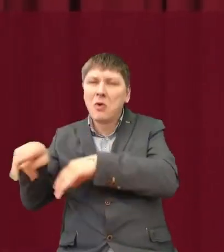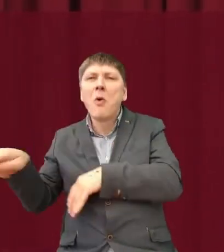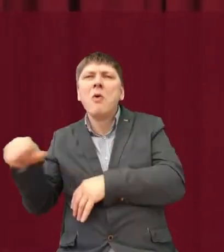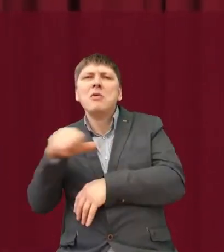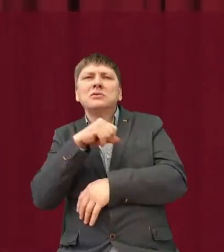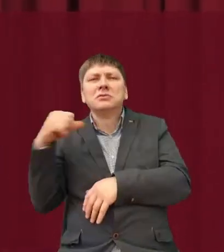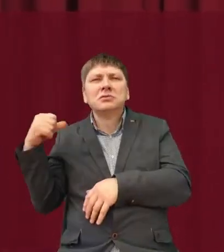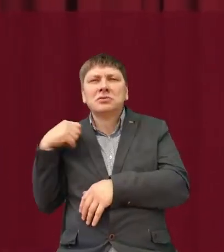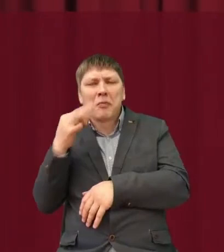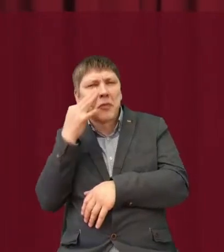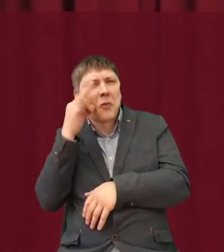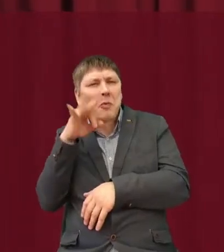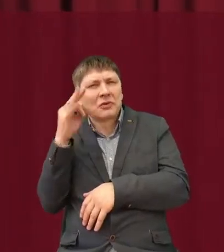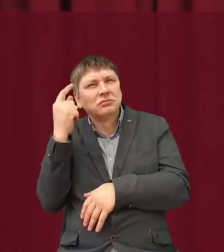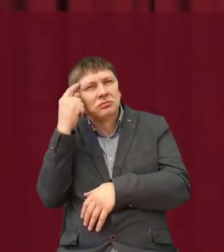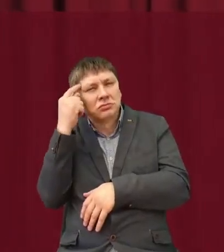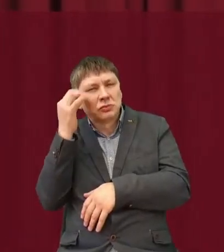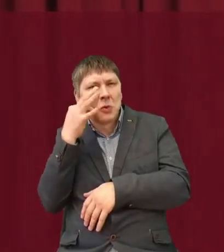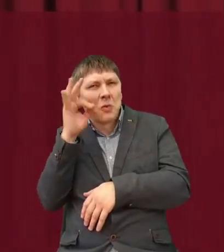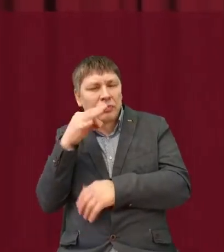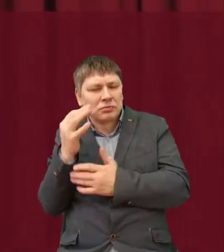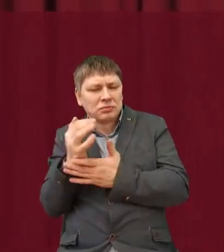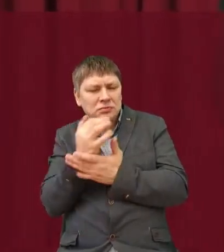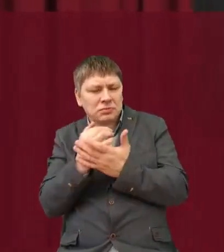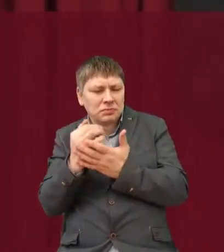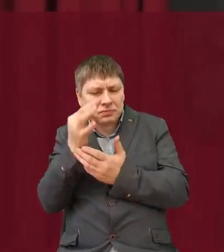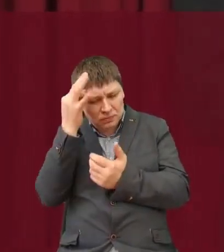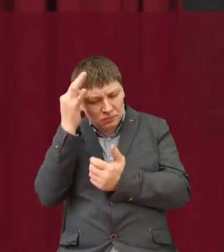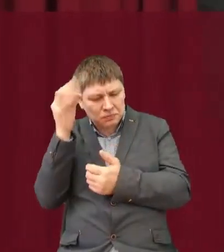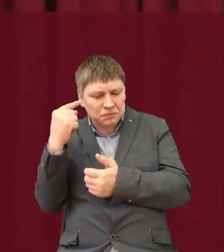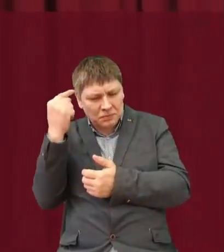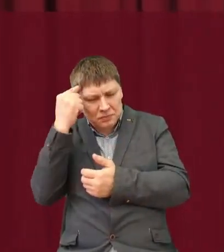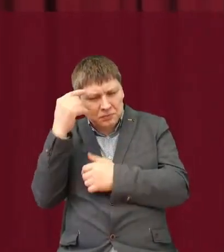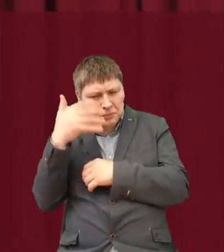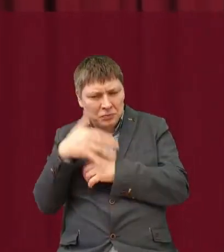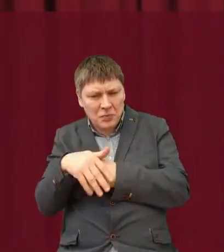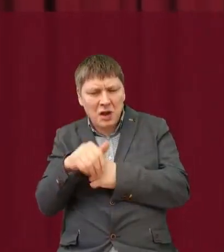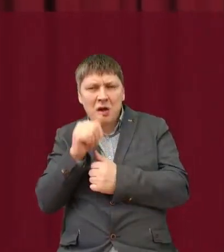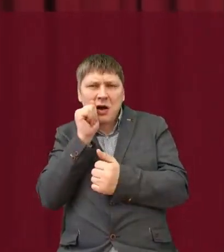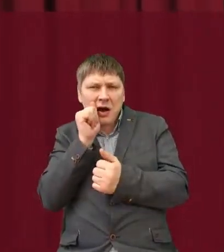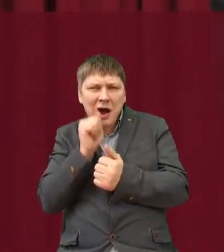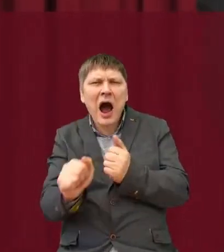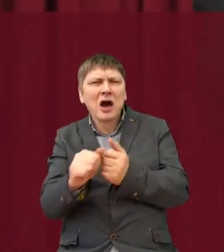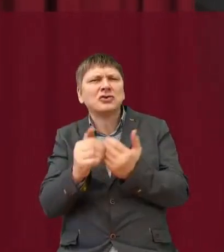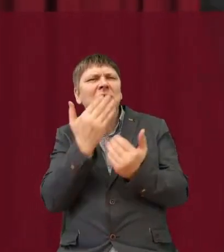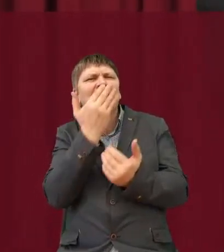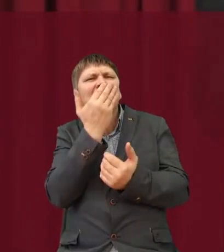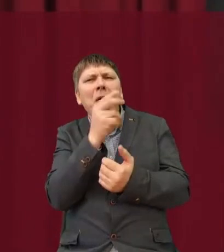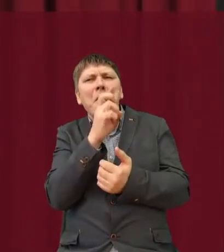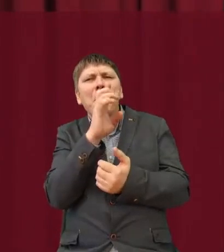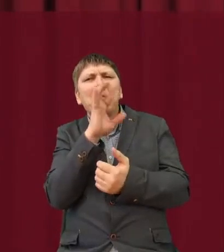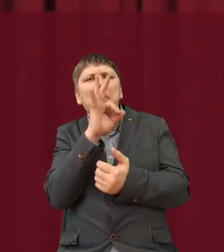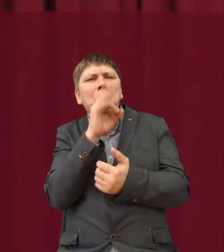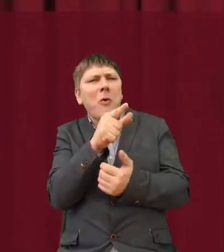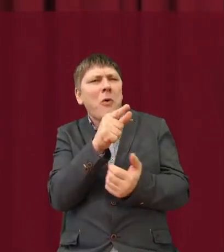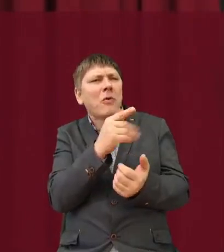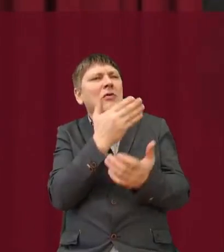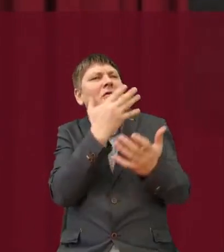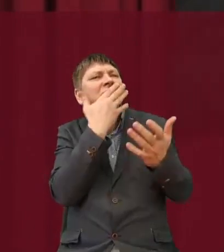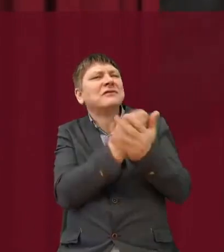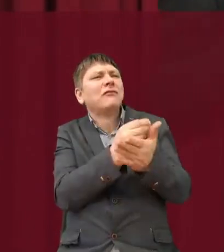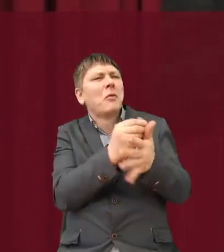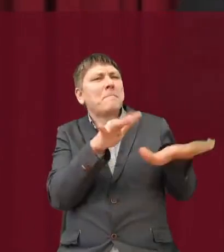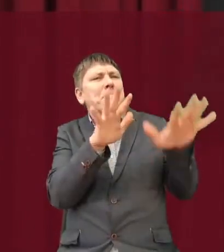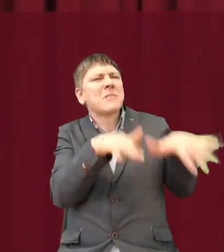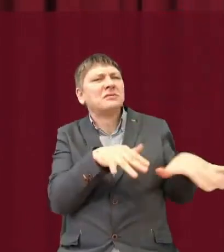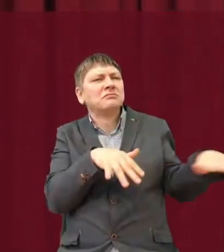понимание его опыт говорили ему что каждый Бог или каждое божество имеет свой регион